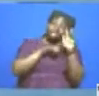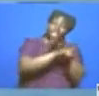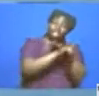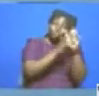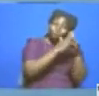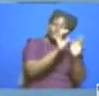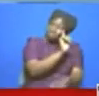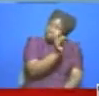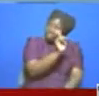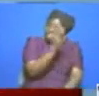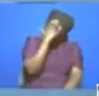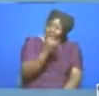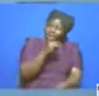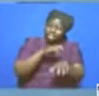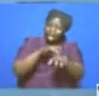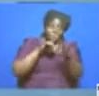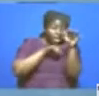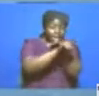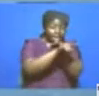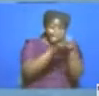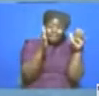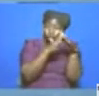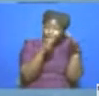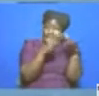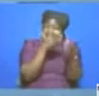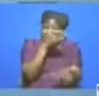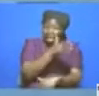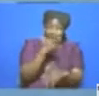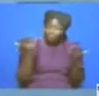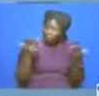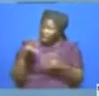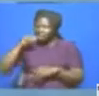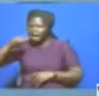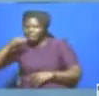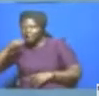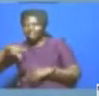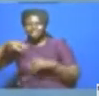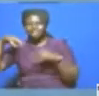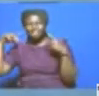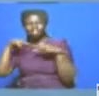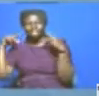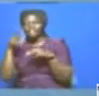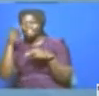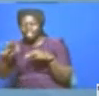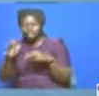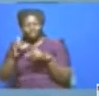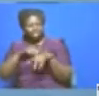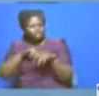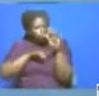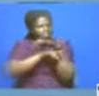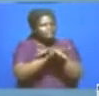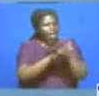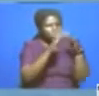kwa sababu ukienda show pahali wewe unakula hiyo nyama, ukienda show zile inatumika hapo,